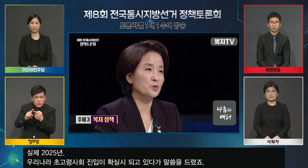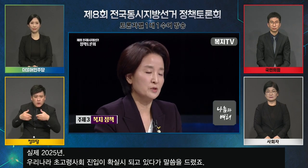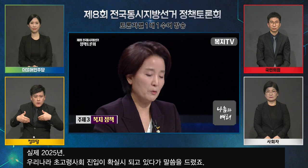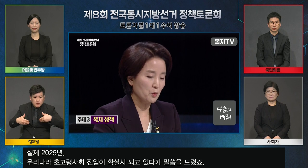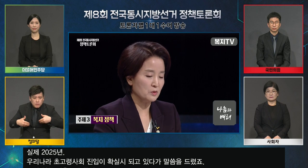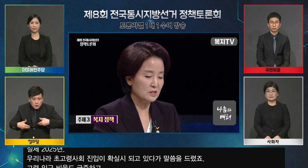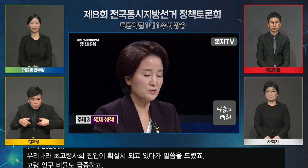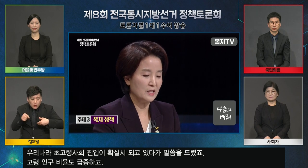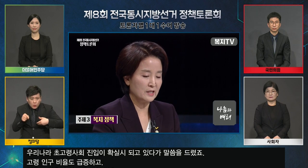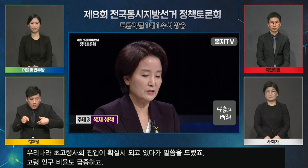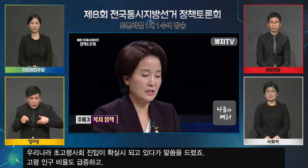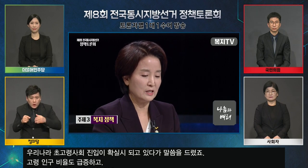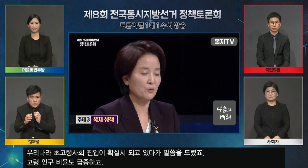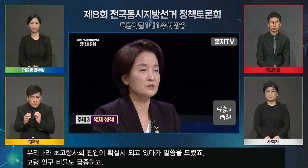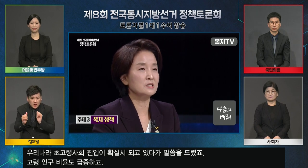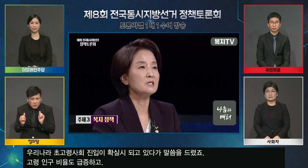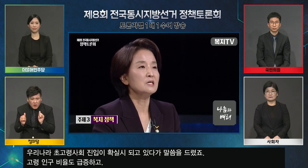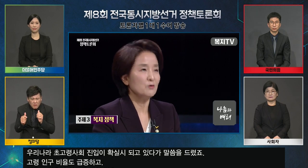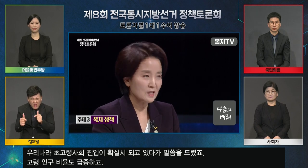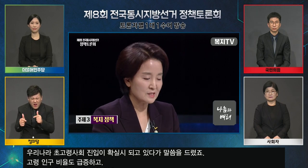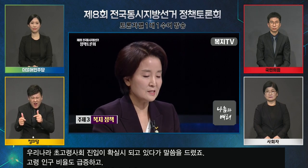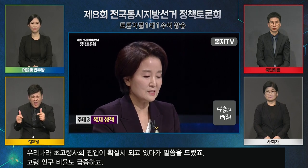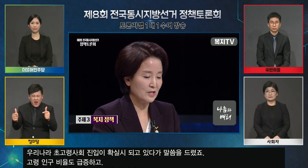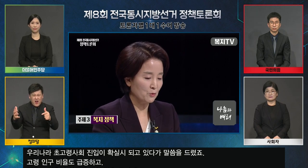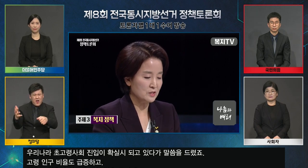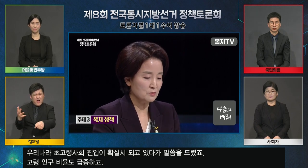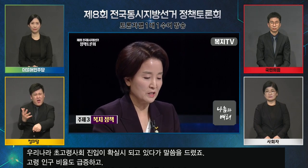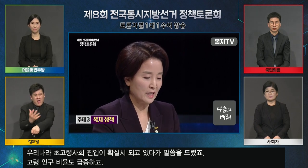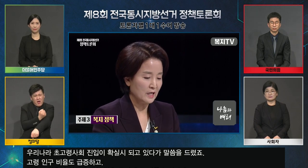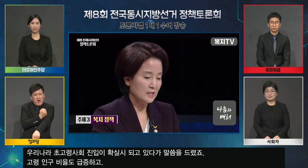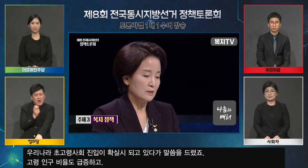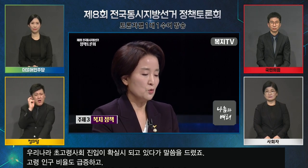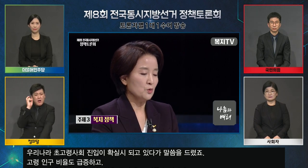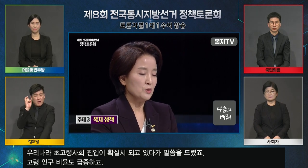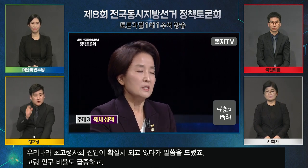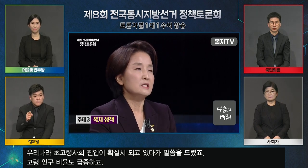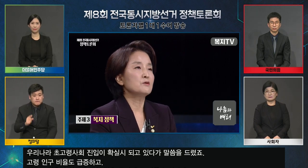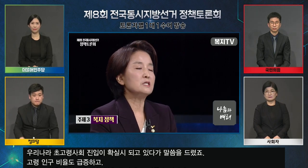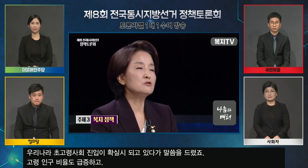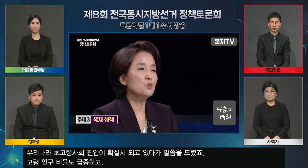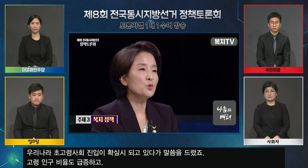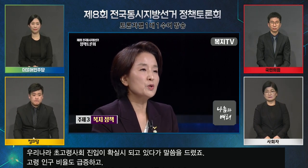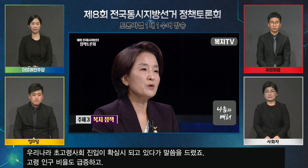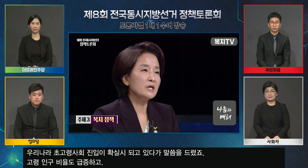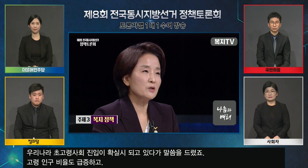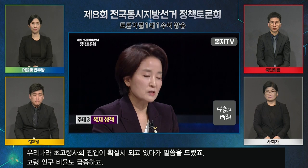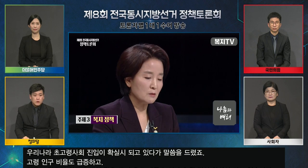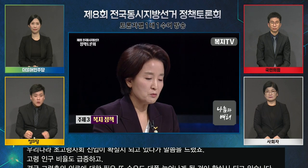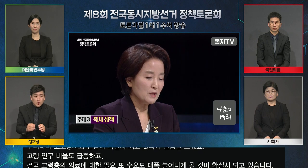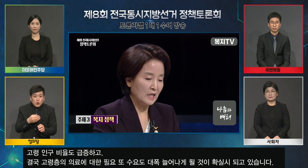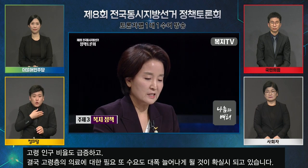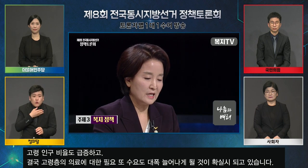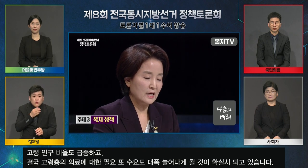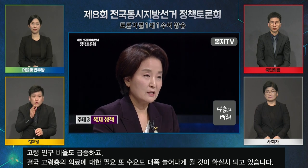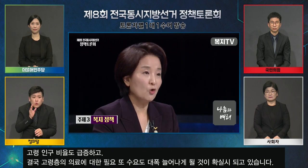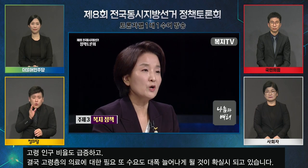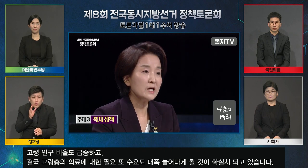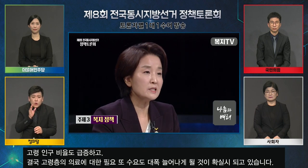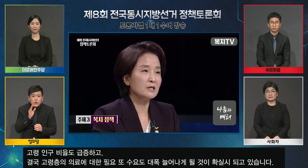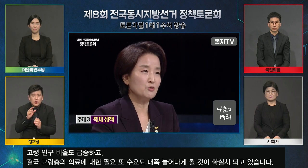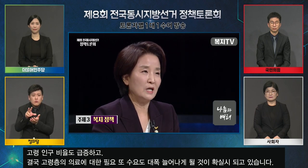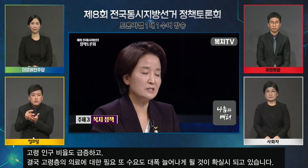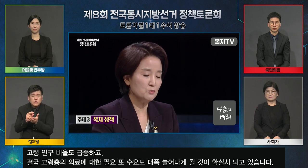수요도 대폭 늘어나게 될 것이 확실시 되고 있습니다. 또 이런 인구 고령화의 역량뿐만 아니라